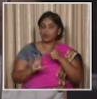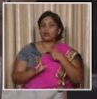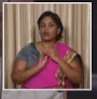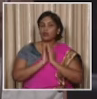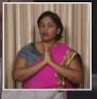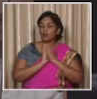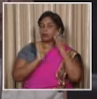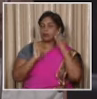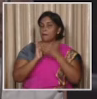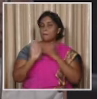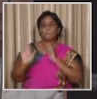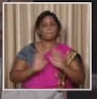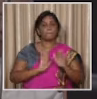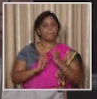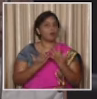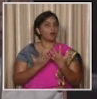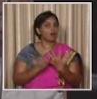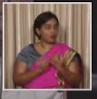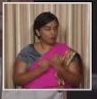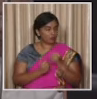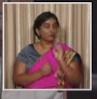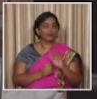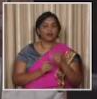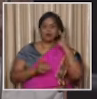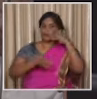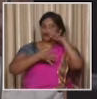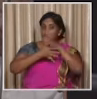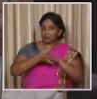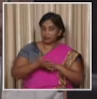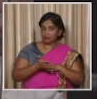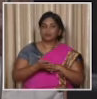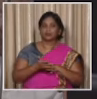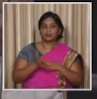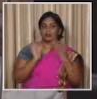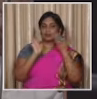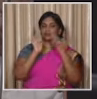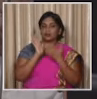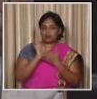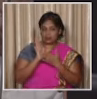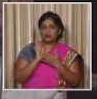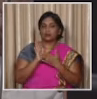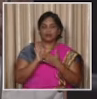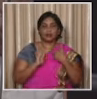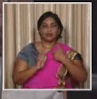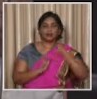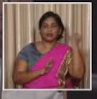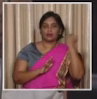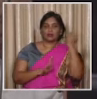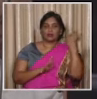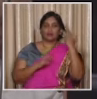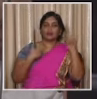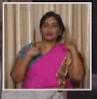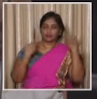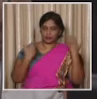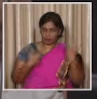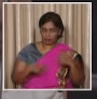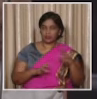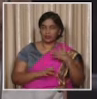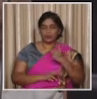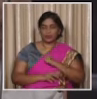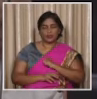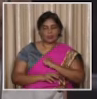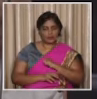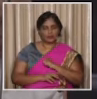බෞද්ධ පාලන ක්‍රමයක් අවශ්‍යයි නමින් ලියු කෘතියේ සටහනක් ගෙනහැර පාමින් මම මගේ අදහස් දැක්වීම අවසන් කරන්නට